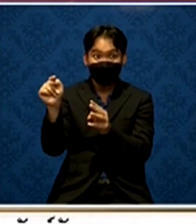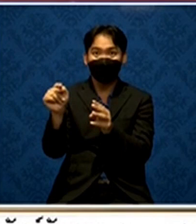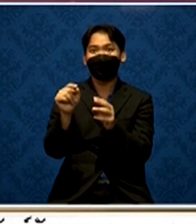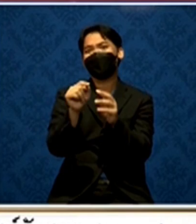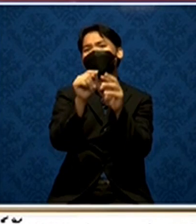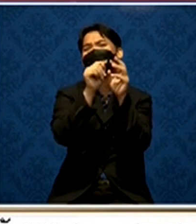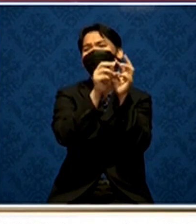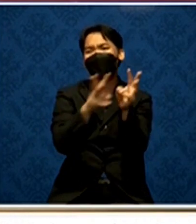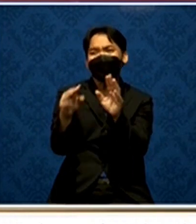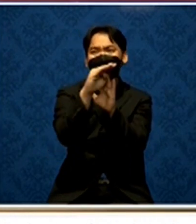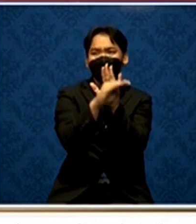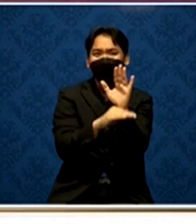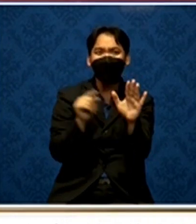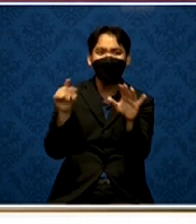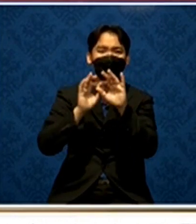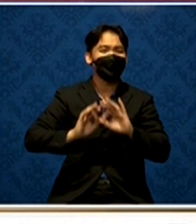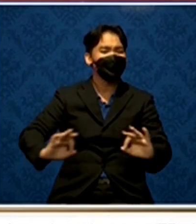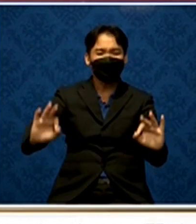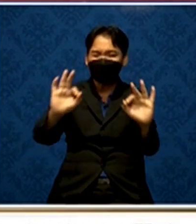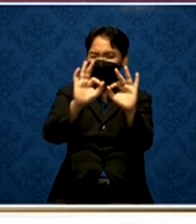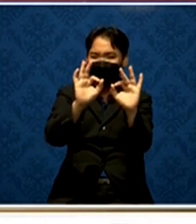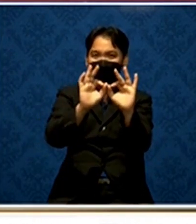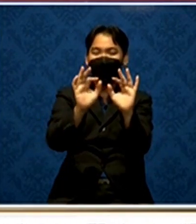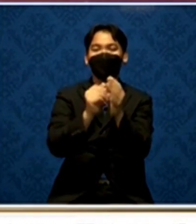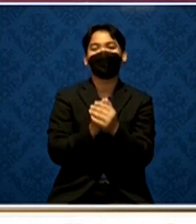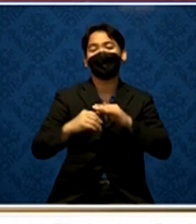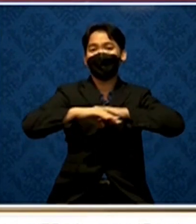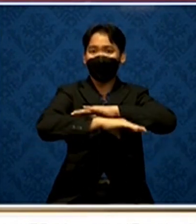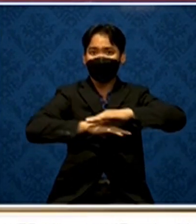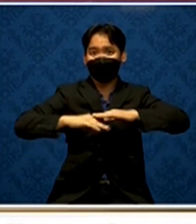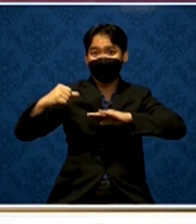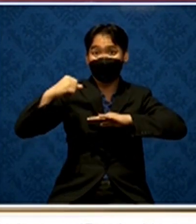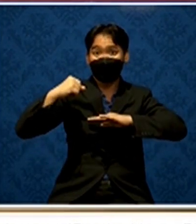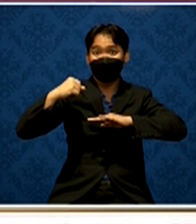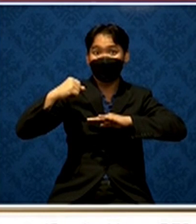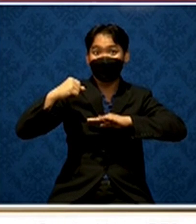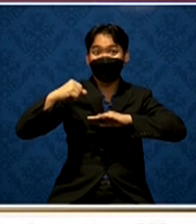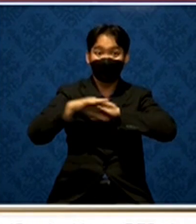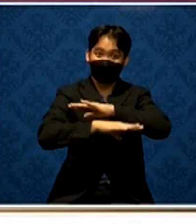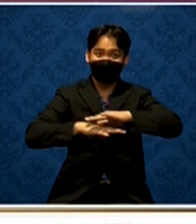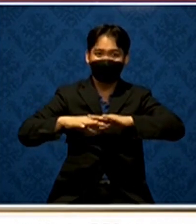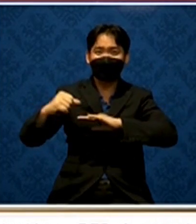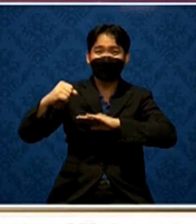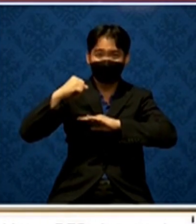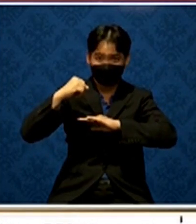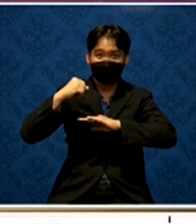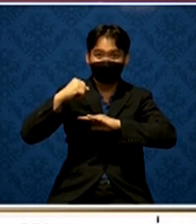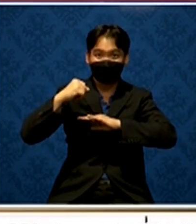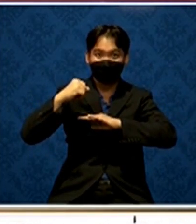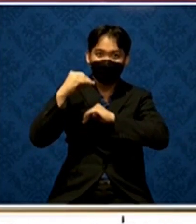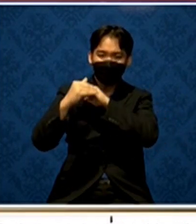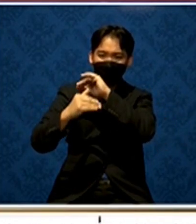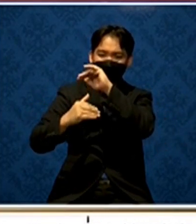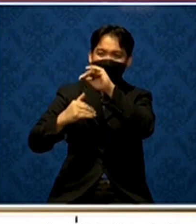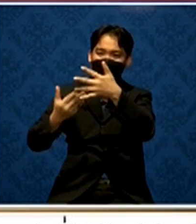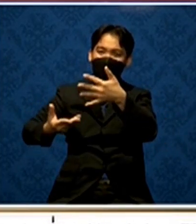ไทยเพราะการพัฒนาจากรากฐานที่เข้มแข็งการพัฒนาจากปฐมภูมิการพัฒนาใก